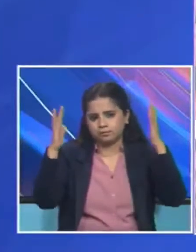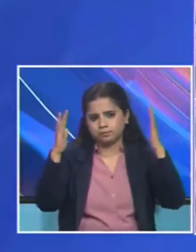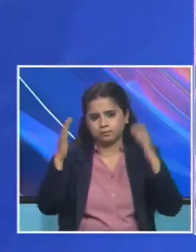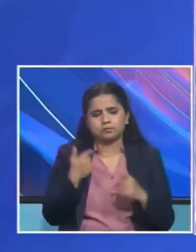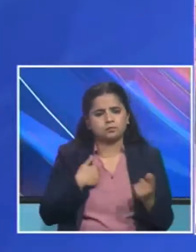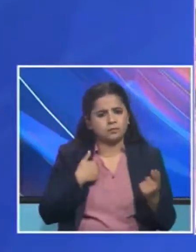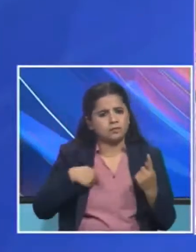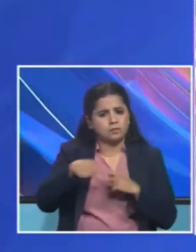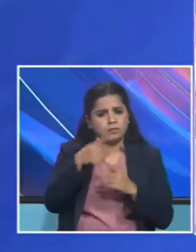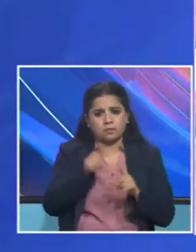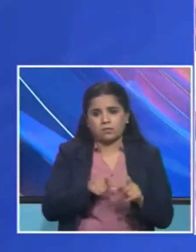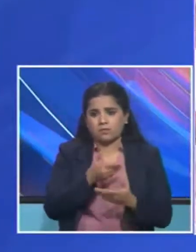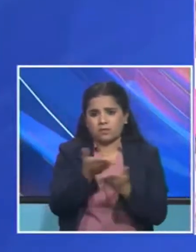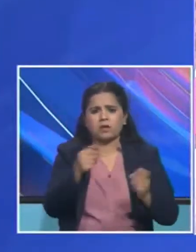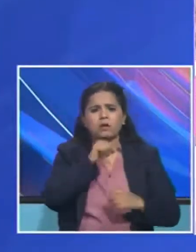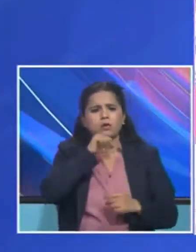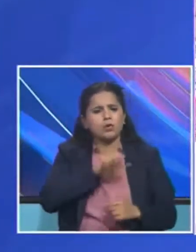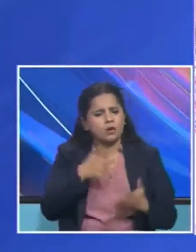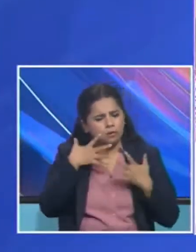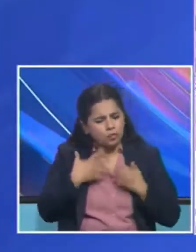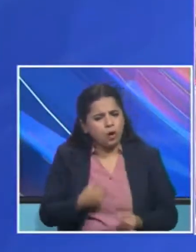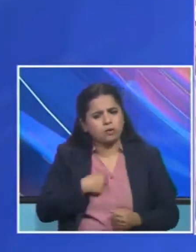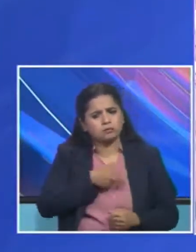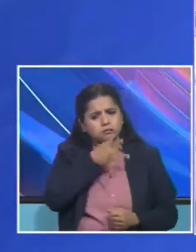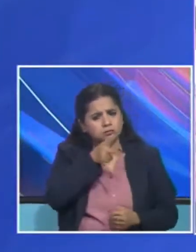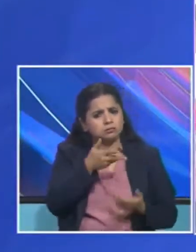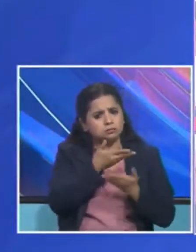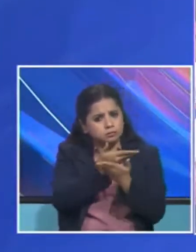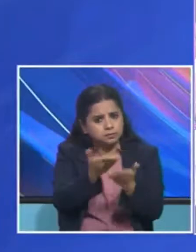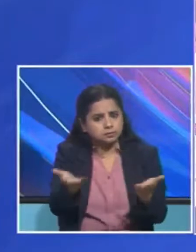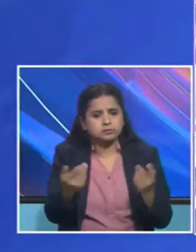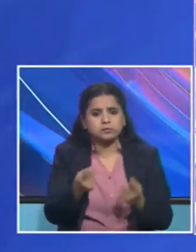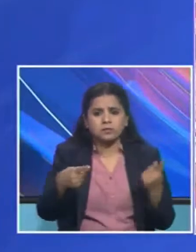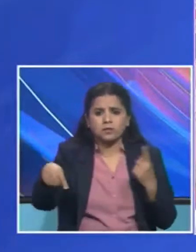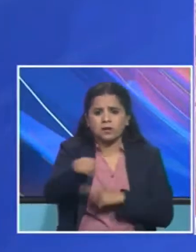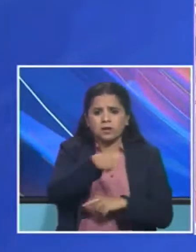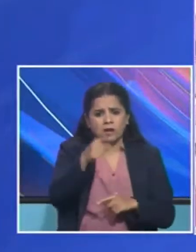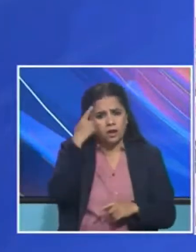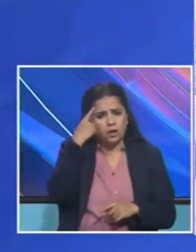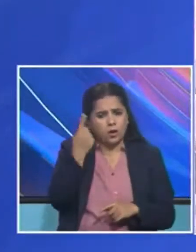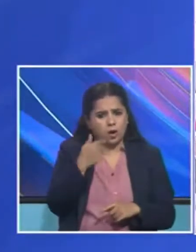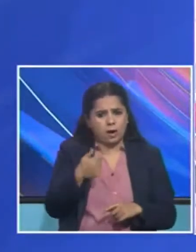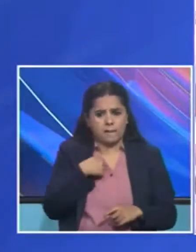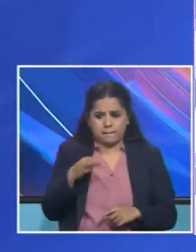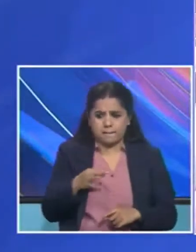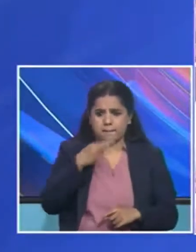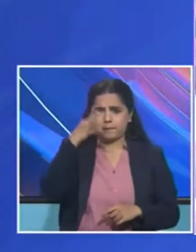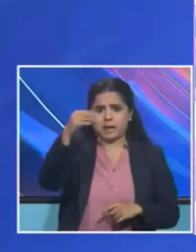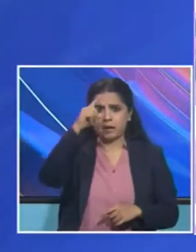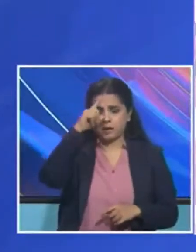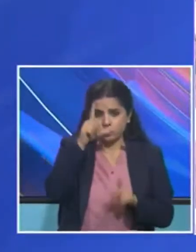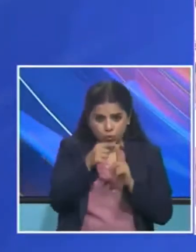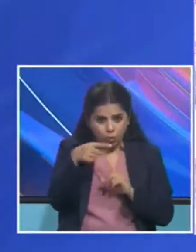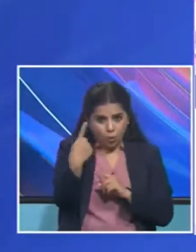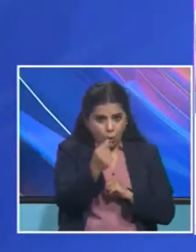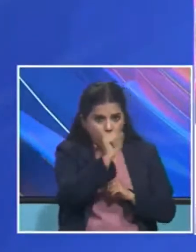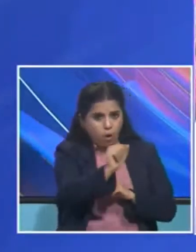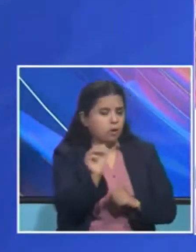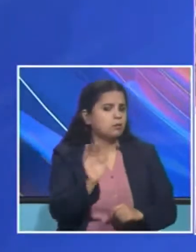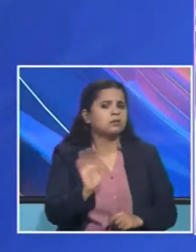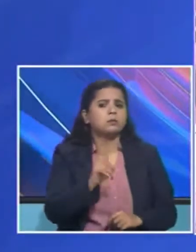मैं अपने देश के युवाओं से कहना चाहती हूँ कि आप न केवल अपने भविष्य का निर्माण कर रहे हैं